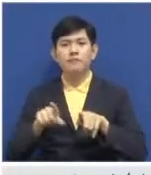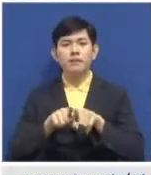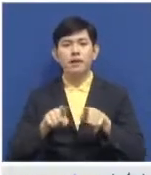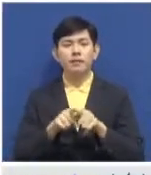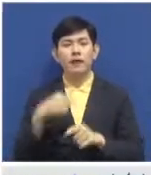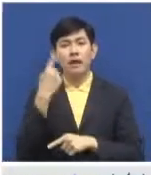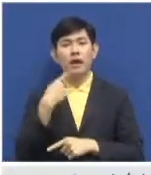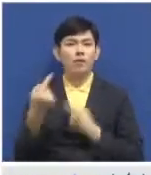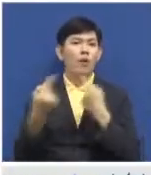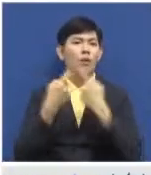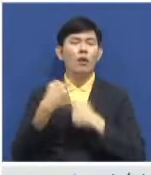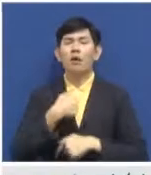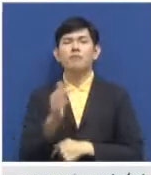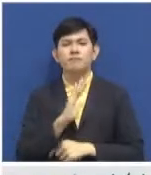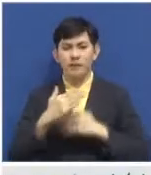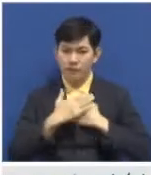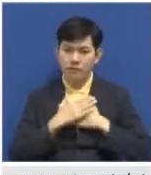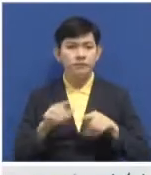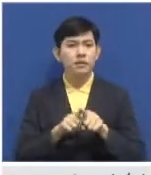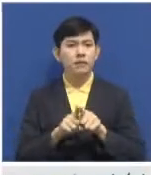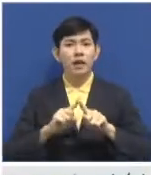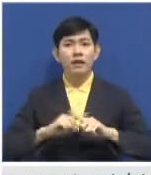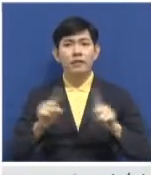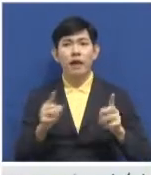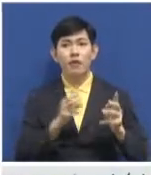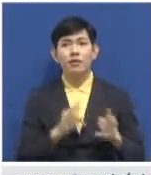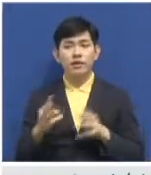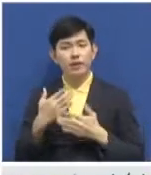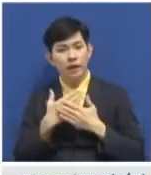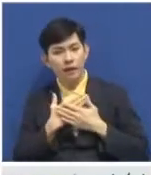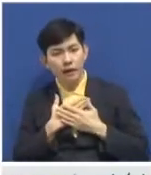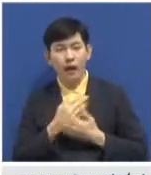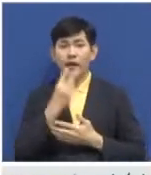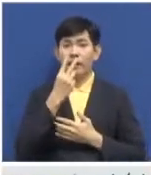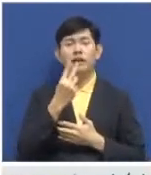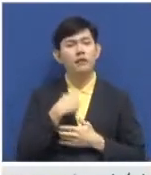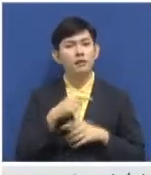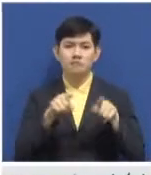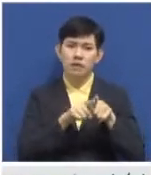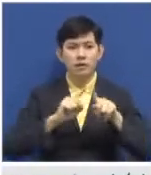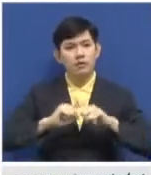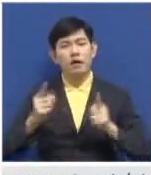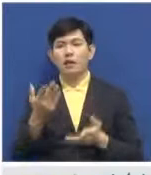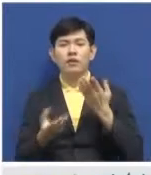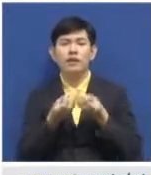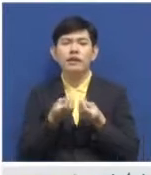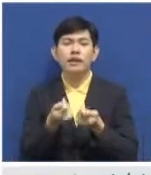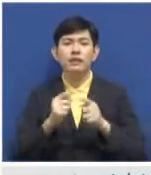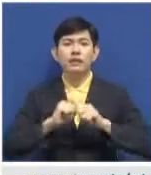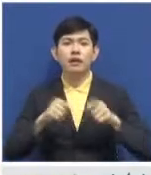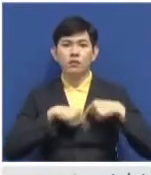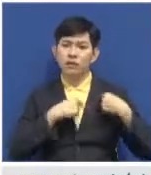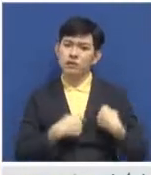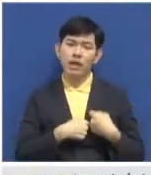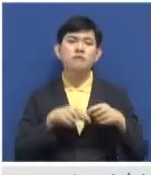ไปกว่าคนที่กล่าวหาพวกเราแต่การแสดงออกของแต่ละคนแต่ละท่านอาจจะมีความเหมือนและแตกต่างกันนั่นเป็นเรื่องในรายละเอียดแต่หัวจิตหัวใจไม่ได้แต